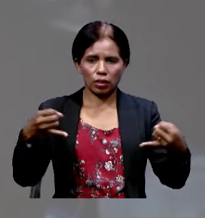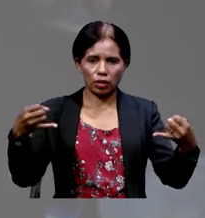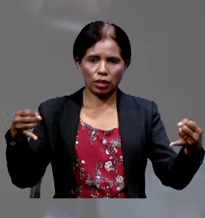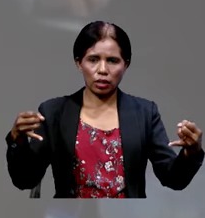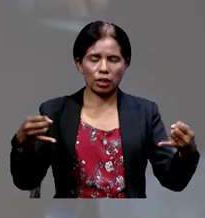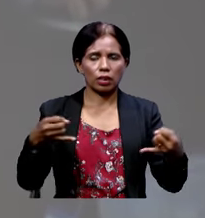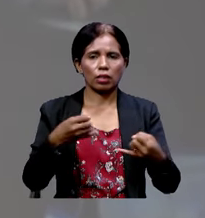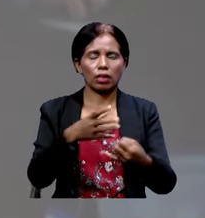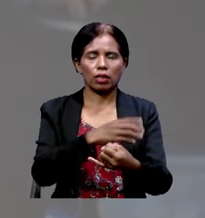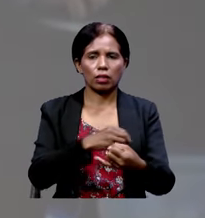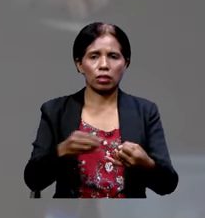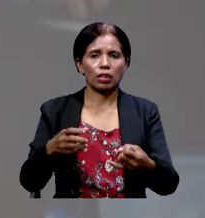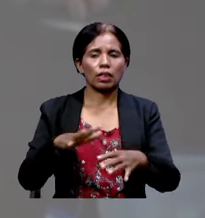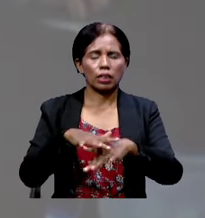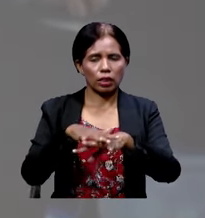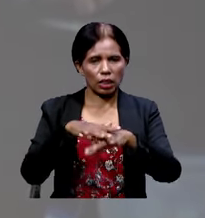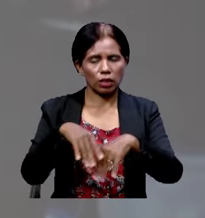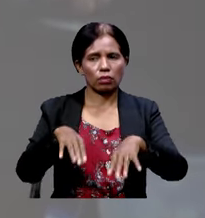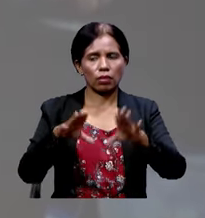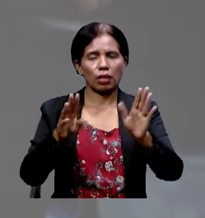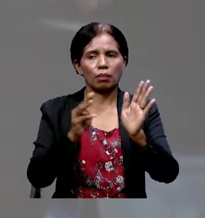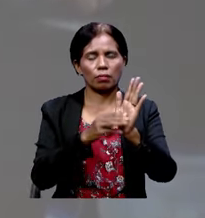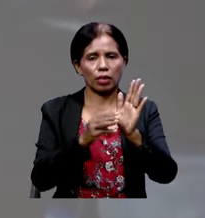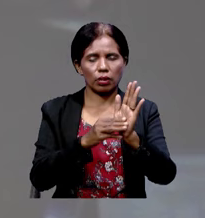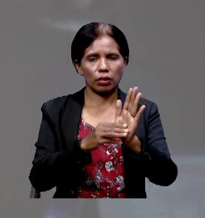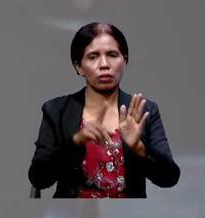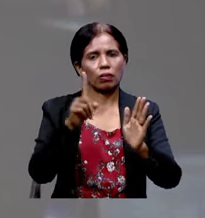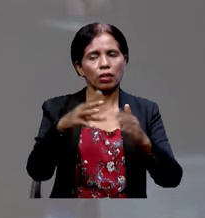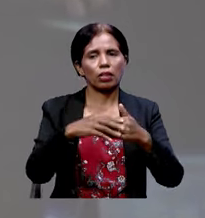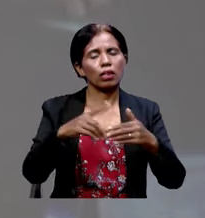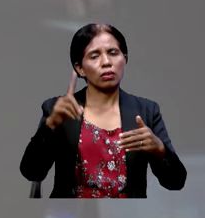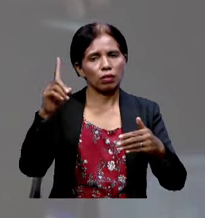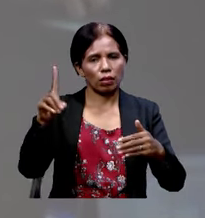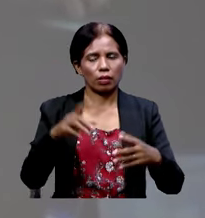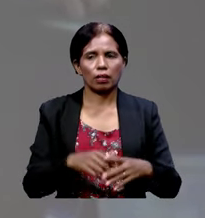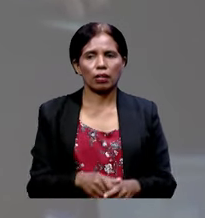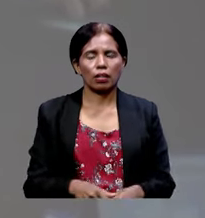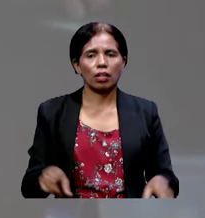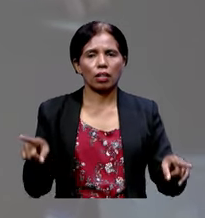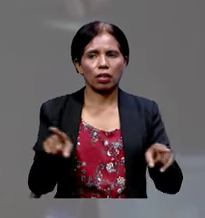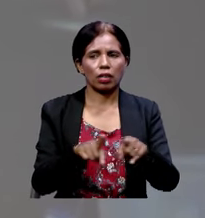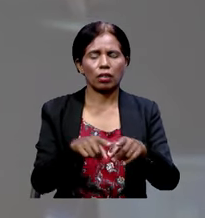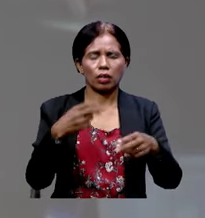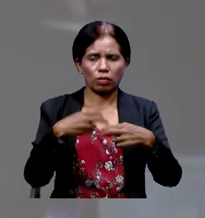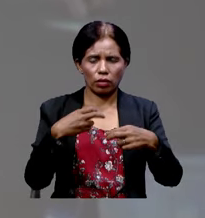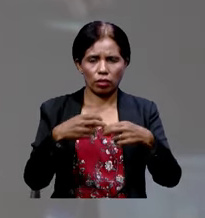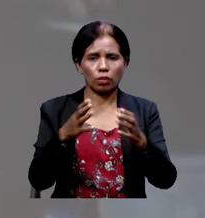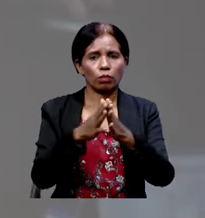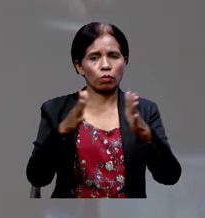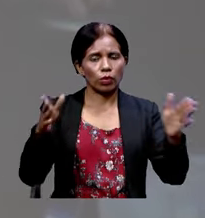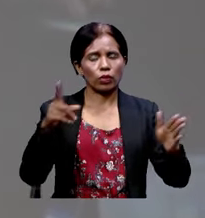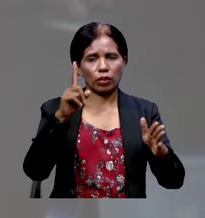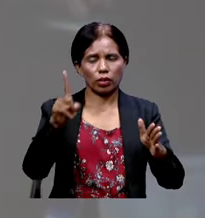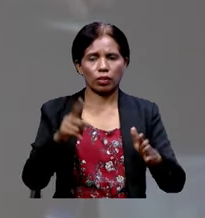nebema kofolin bratu metro ida $1. Ida ne sai hanesang amiasas bot ida